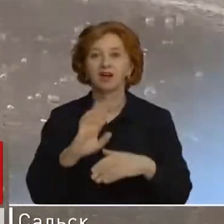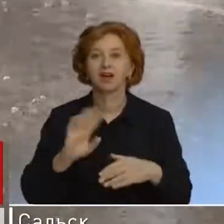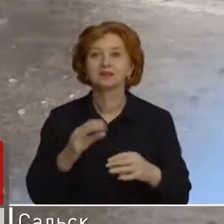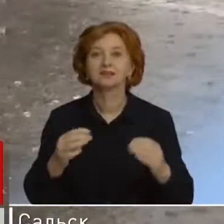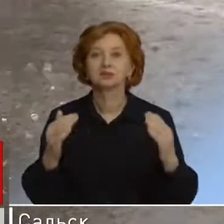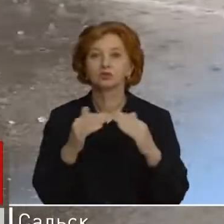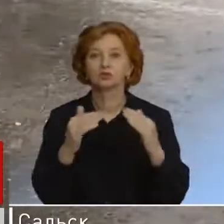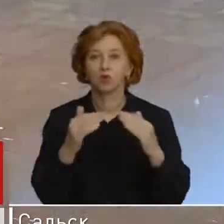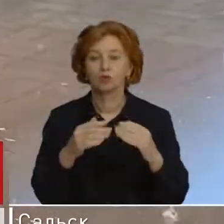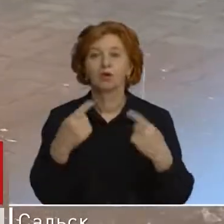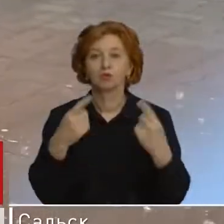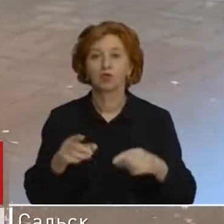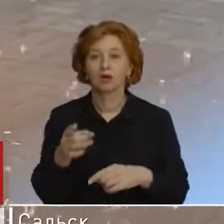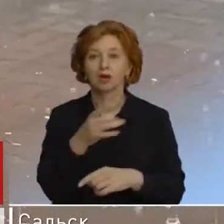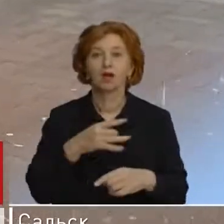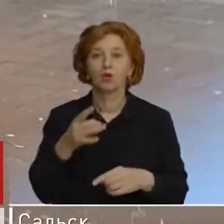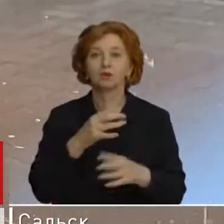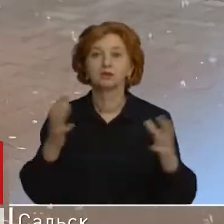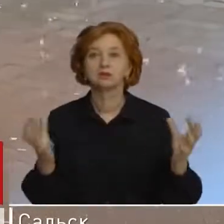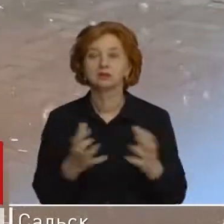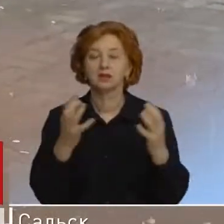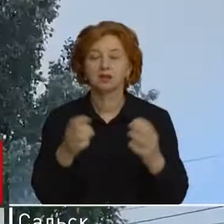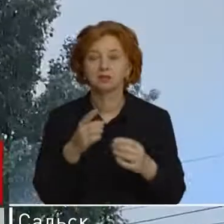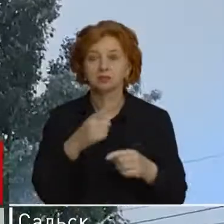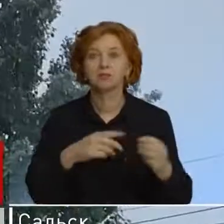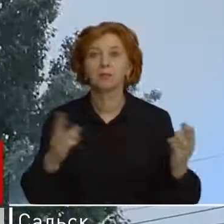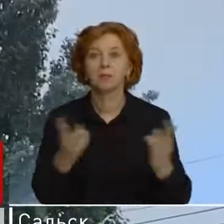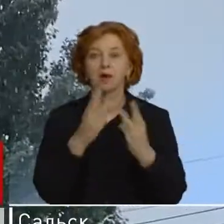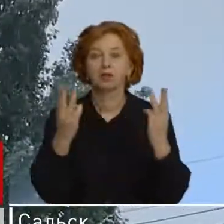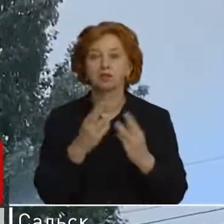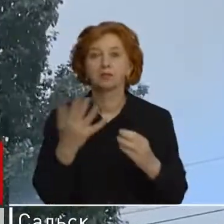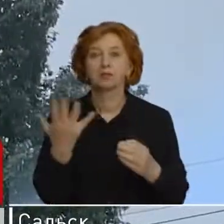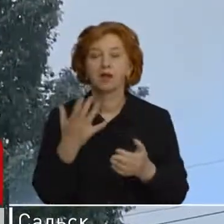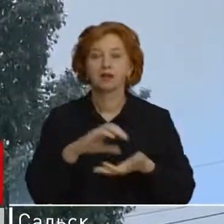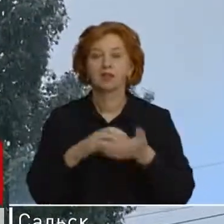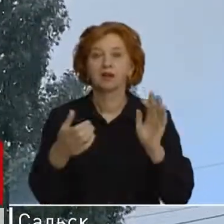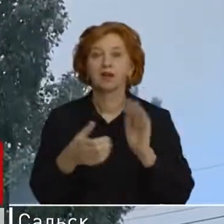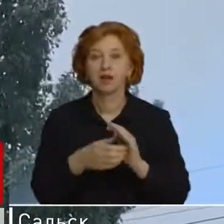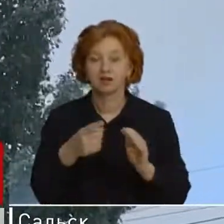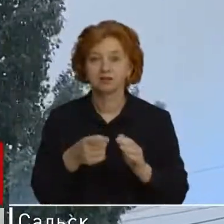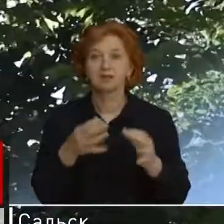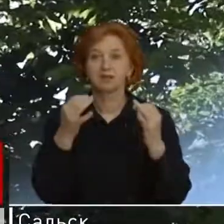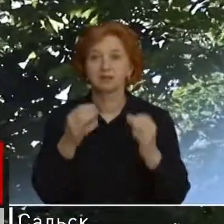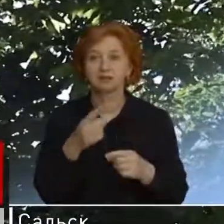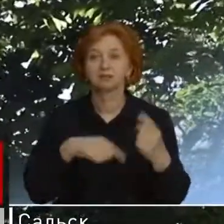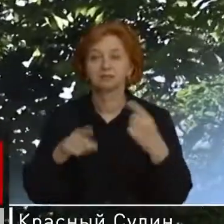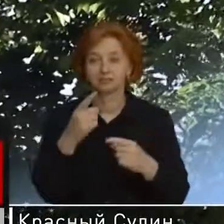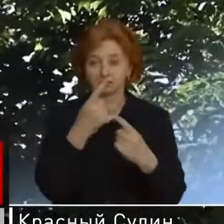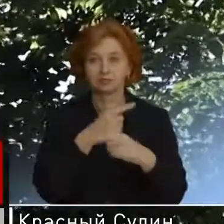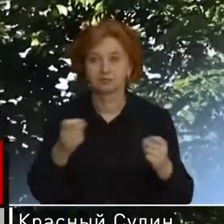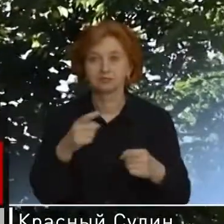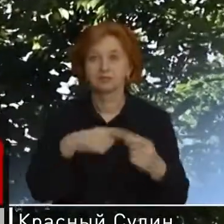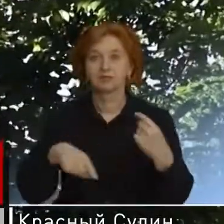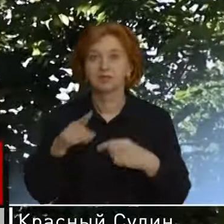вот в других регионах области сохранится чрезвычайная пожароопасность 5 класса. В Каменском, Советском, Боковском, Целинском,